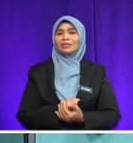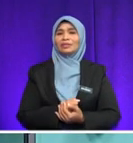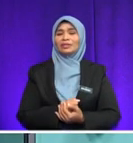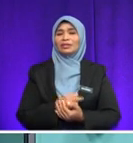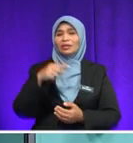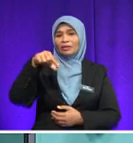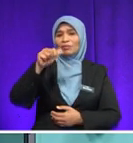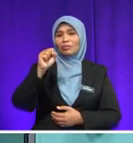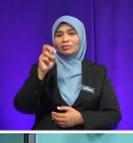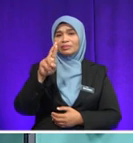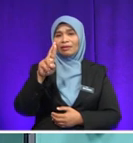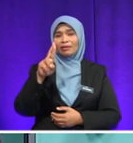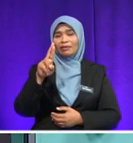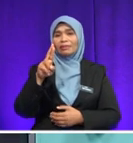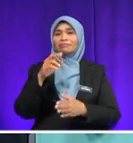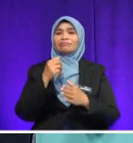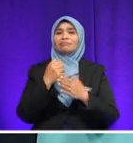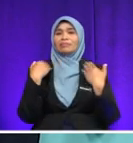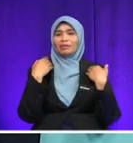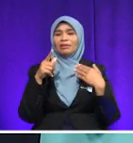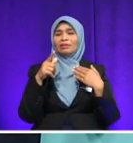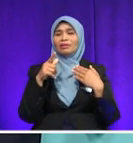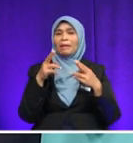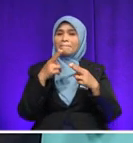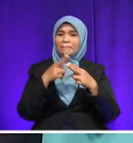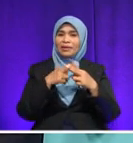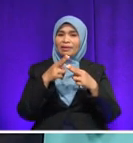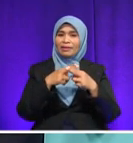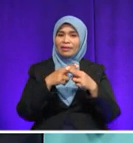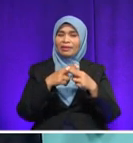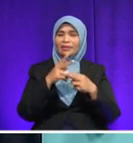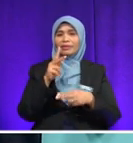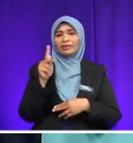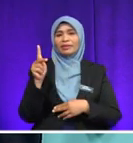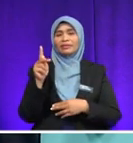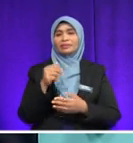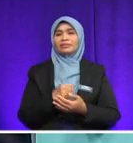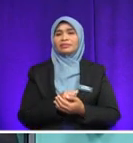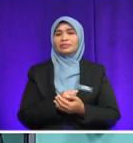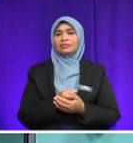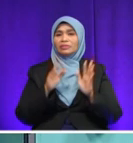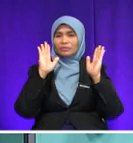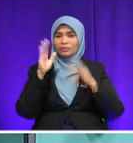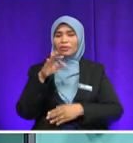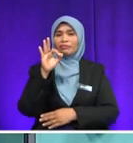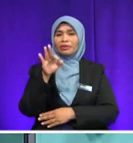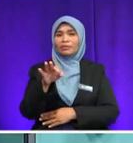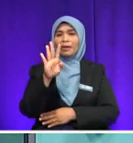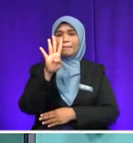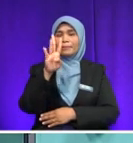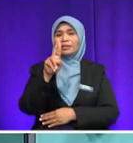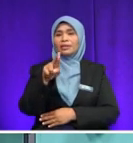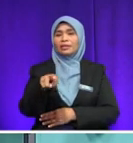kosan ini eee adalah memendekkan ee pendek Kenapa salat fardu empat